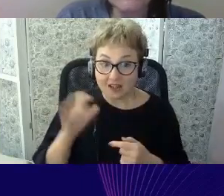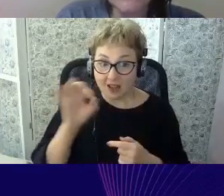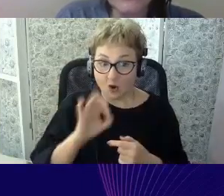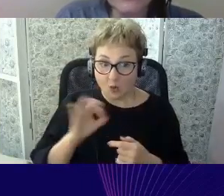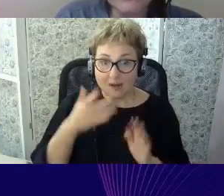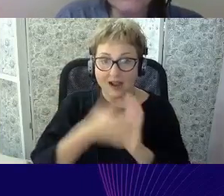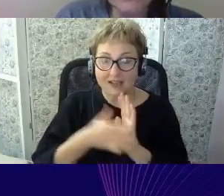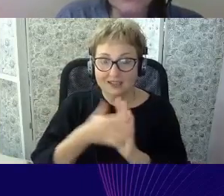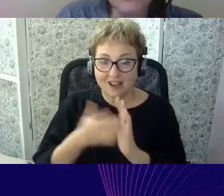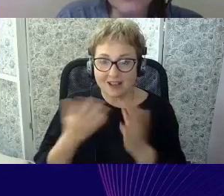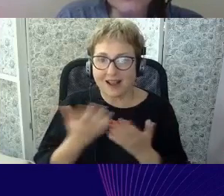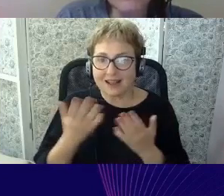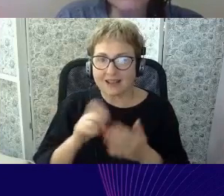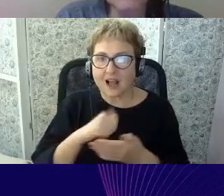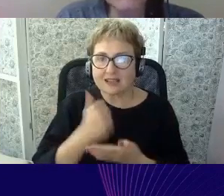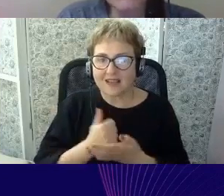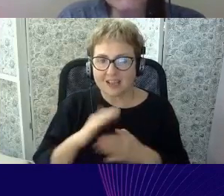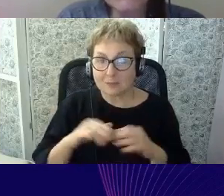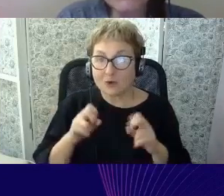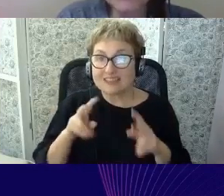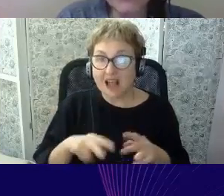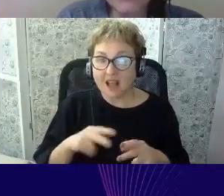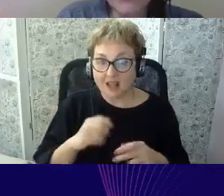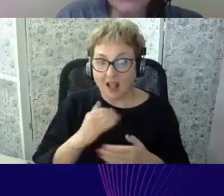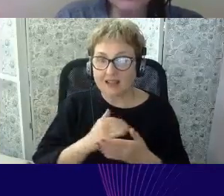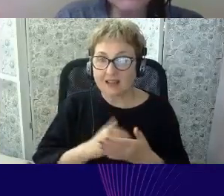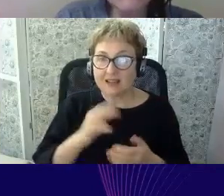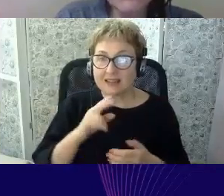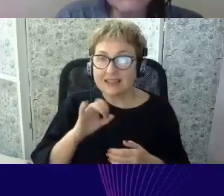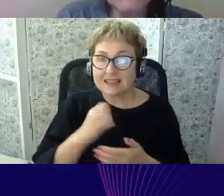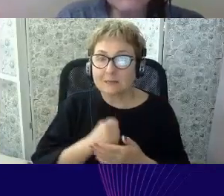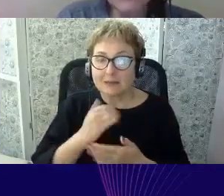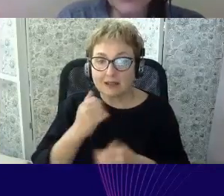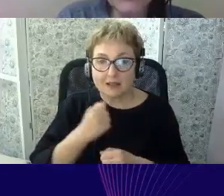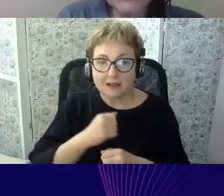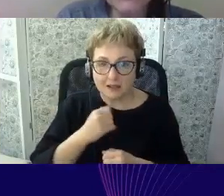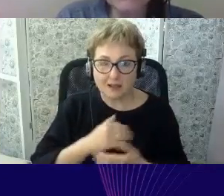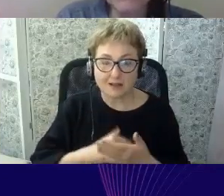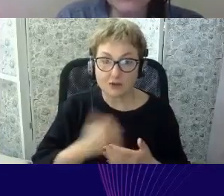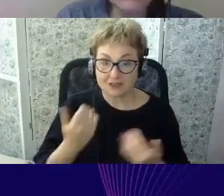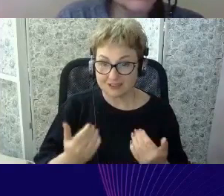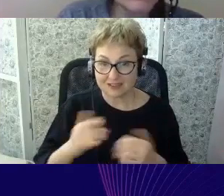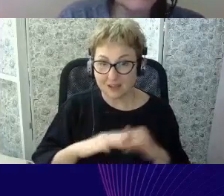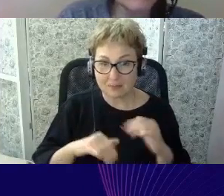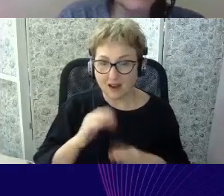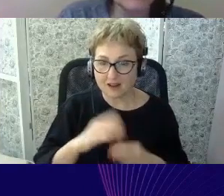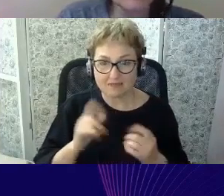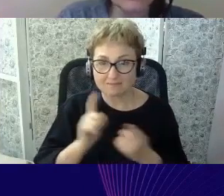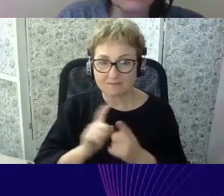об освоении каких-то основных профессиональных дисциплин, то вот здесь на практике практически